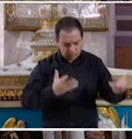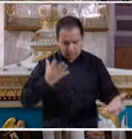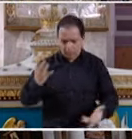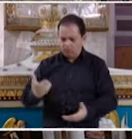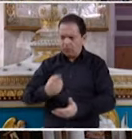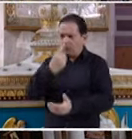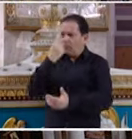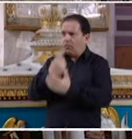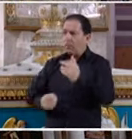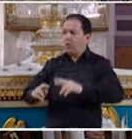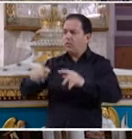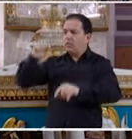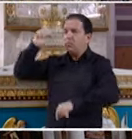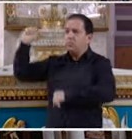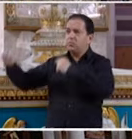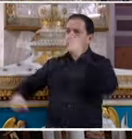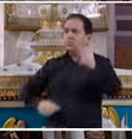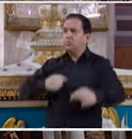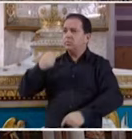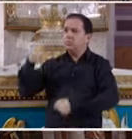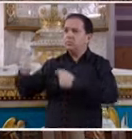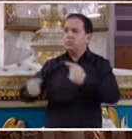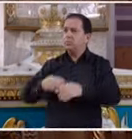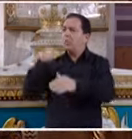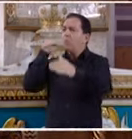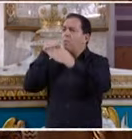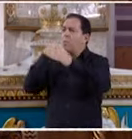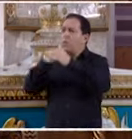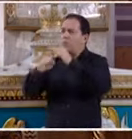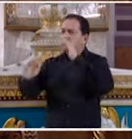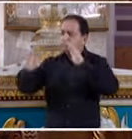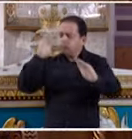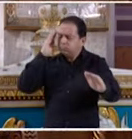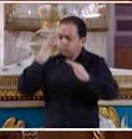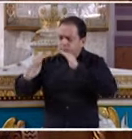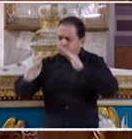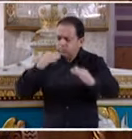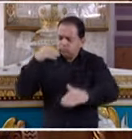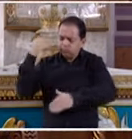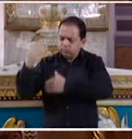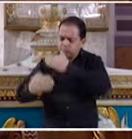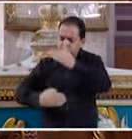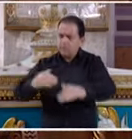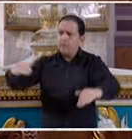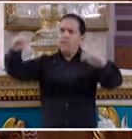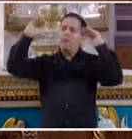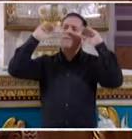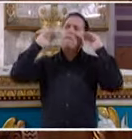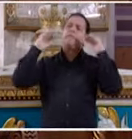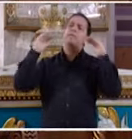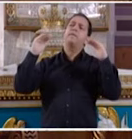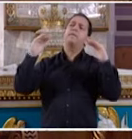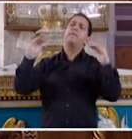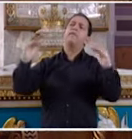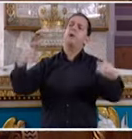φύγει, δε γεννήθης ημίν εν γενναία και γενναίο.